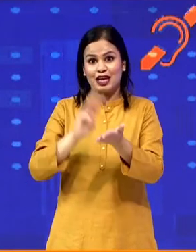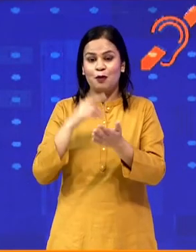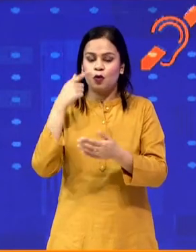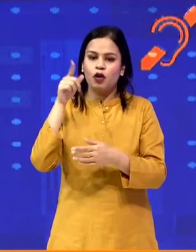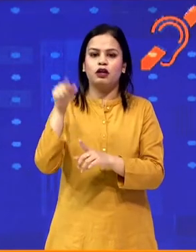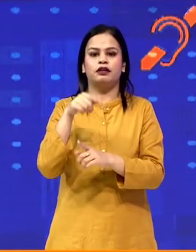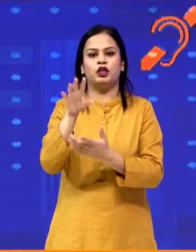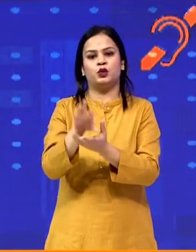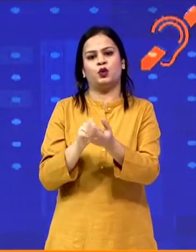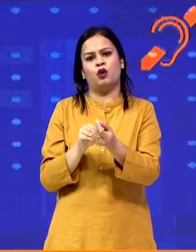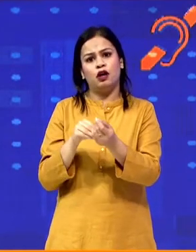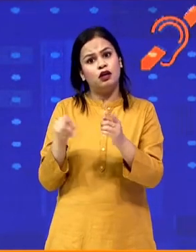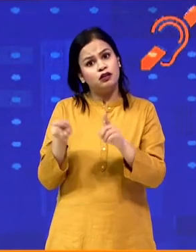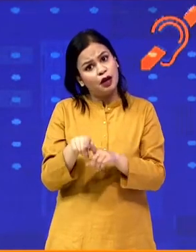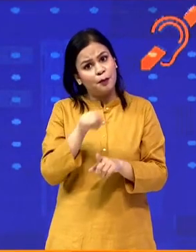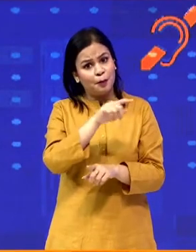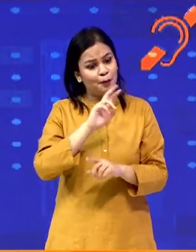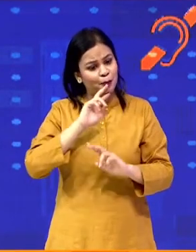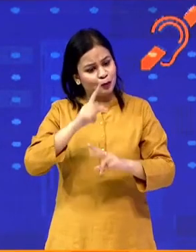गधा वोट देगा